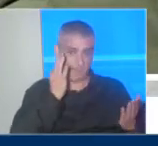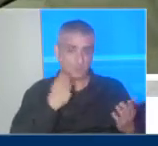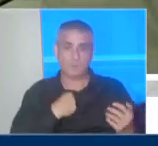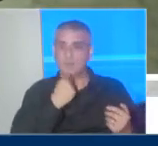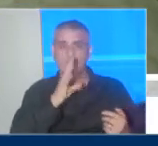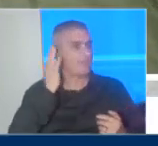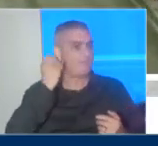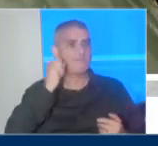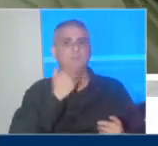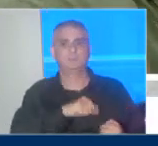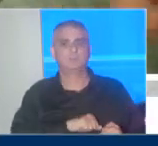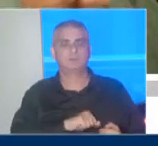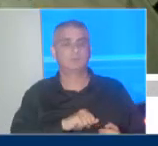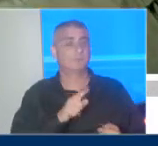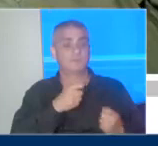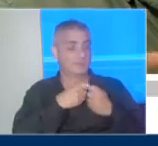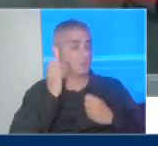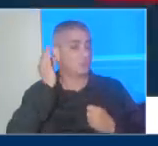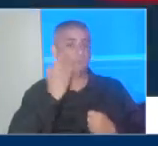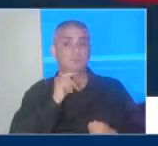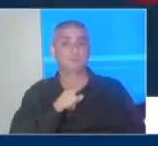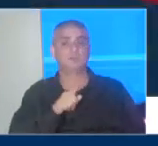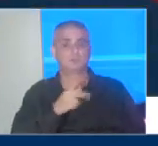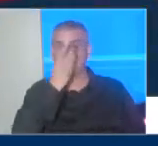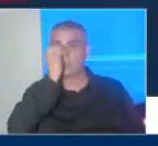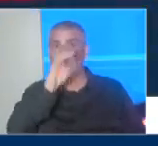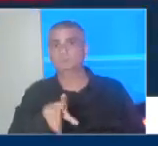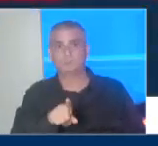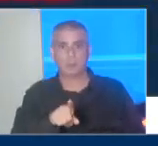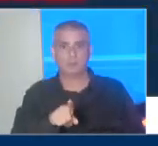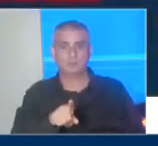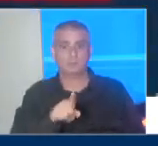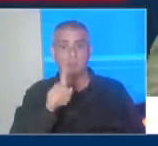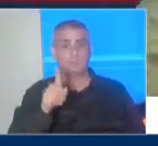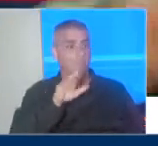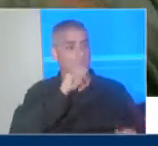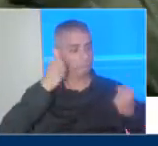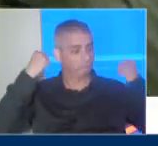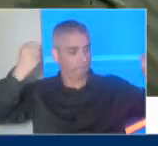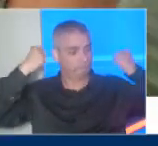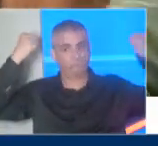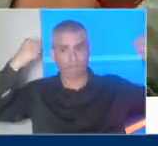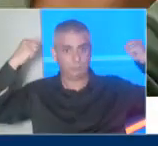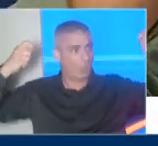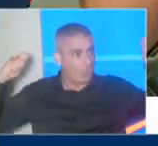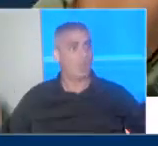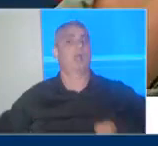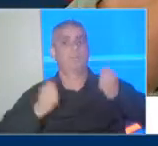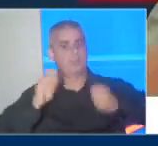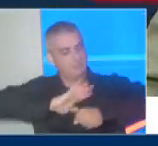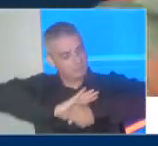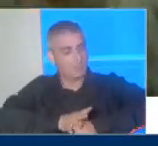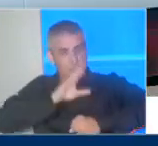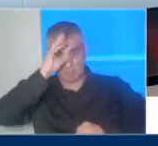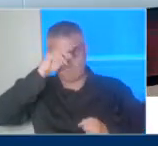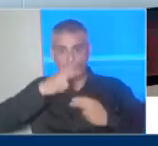אגיד לך מה הפמיניזם הישראלי. ארגוני הנשים הישראלים זה חוצפה שלא תאומן. הם יוצאים בקמפיינים על דמוניזציה